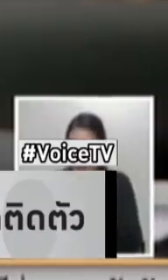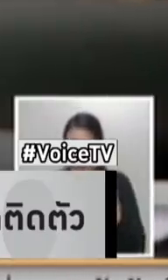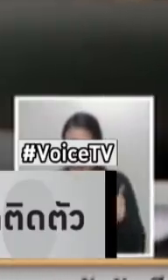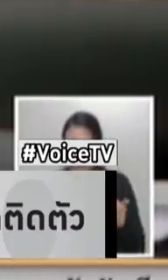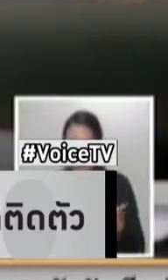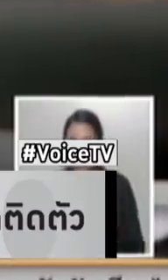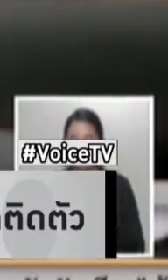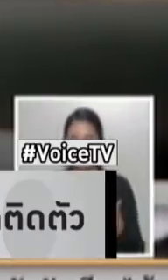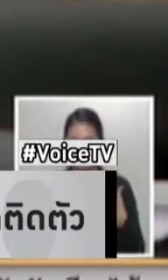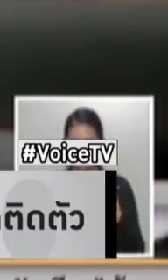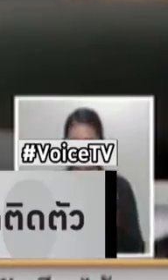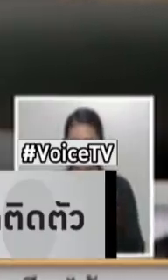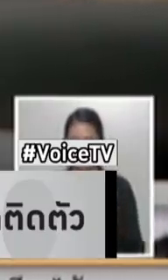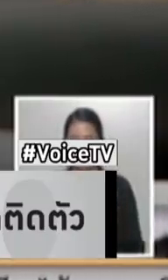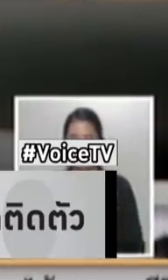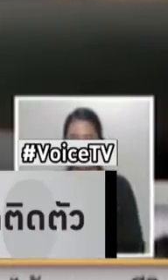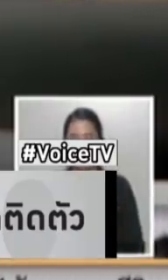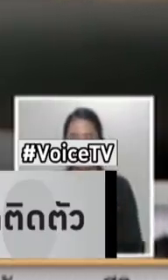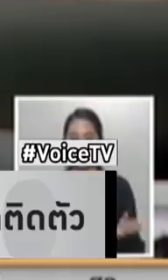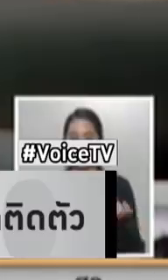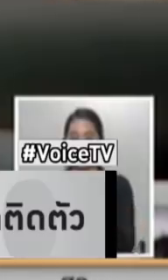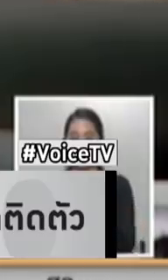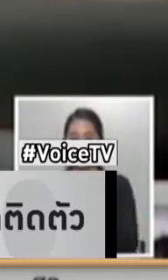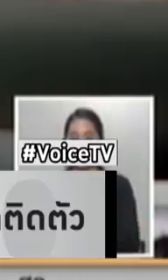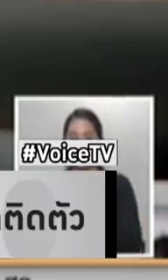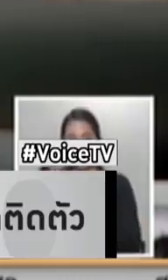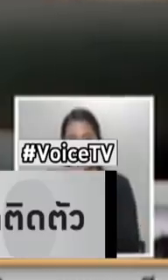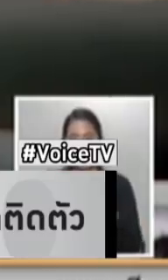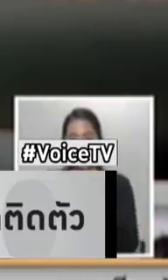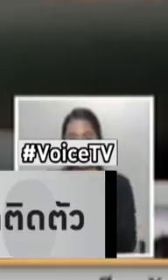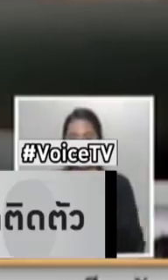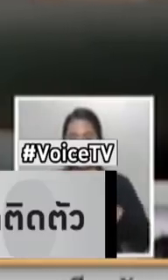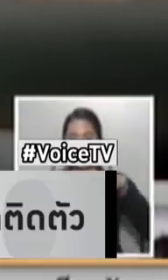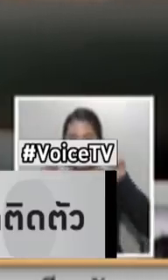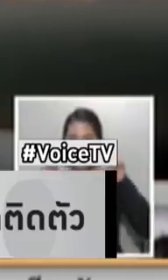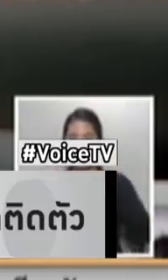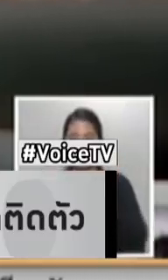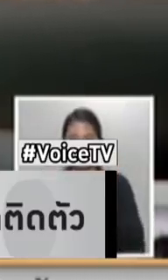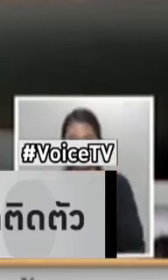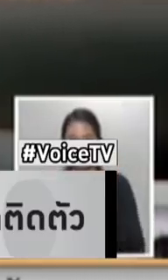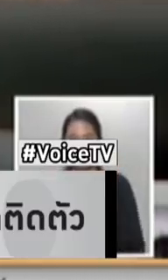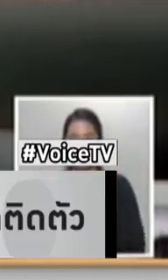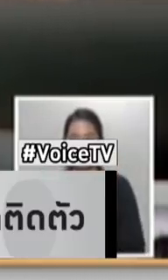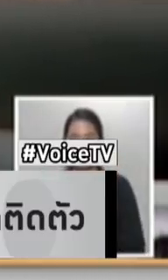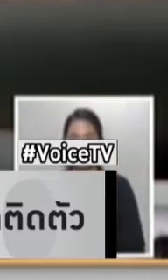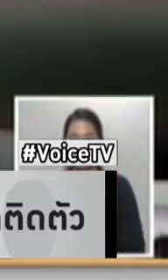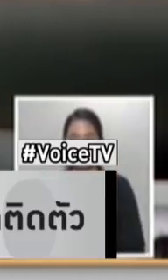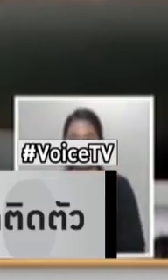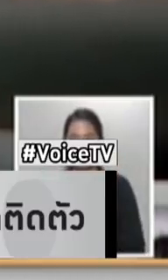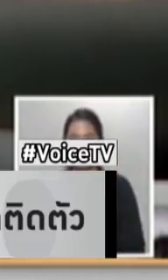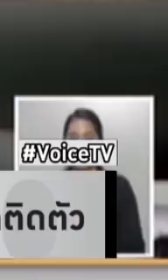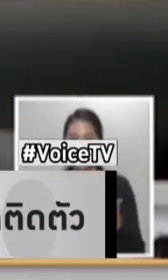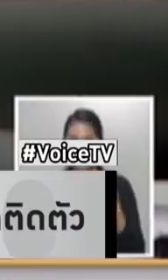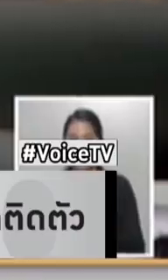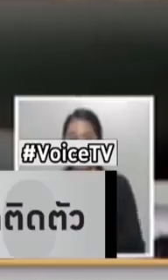ท็จจริงดังกล่าวปรากฏเช่นนี้ก่อให้เกิดความเสียหายกับภาพลักษณ์ของประเทศไทยเป็นอย่างยิ่งเนี่ยท่านรัฐมนตรีจะรับผิดชอบต่อเรื่องนี้